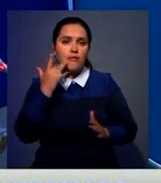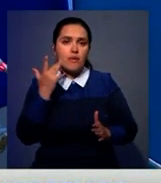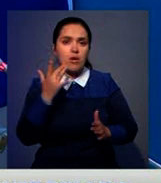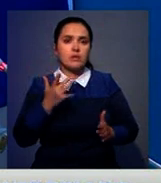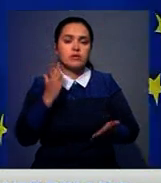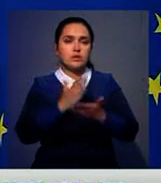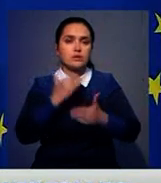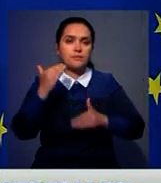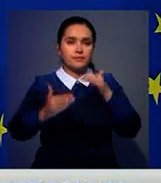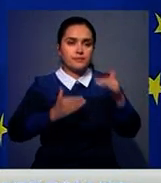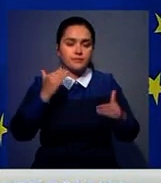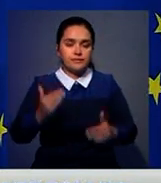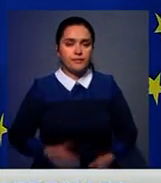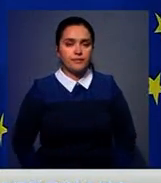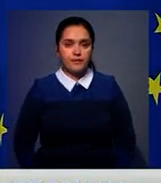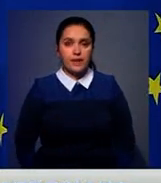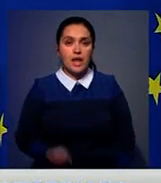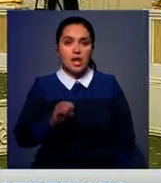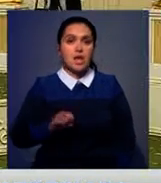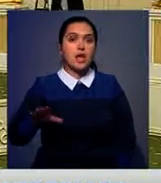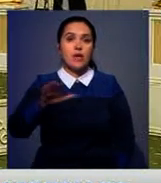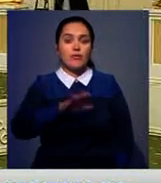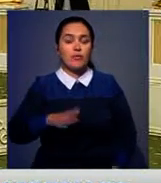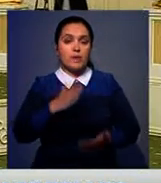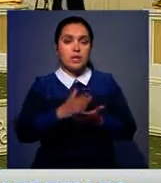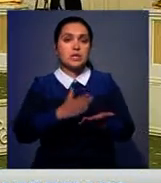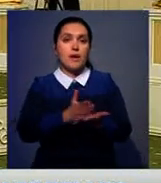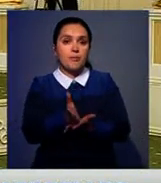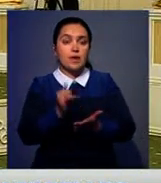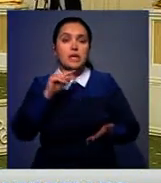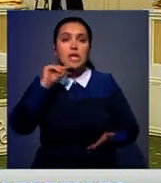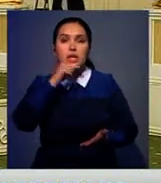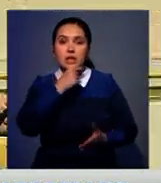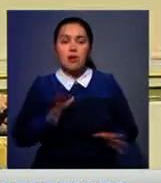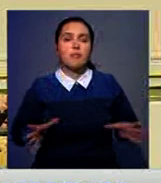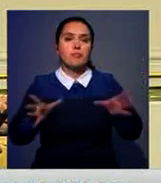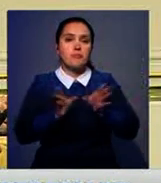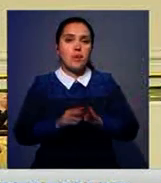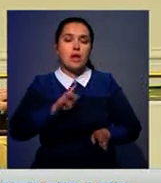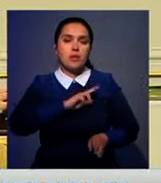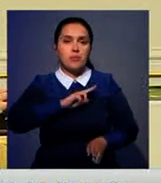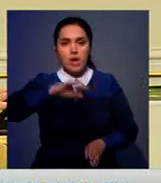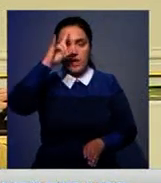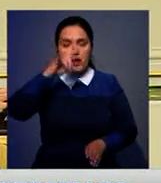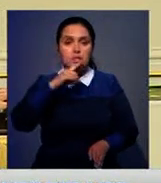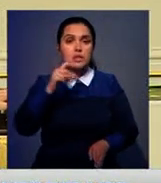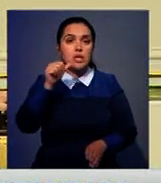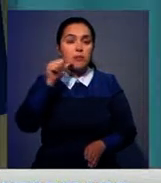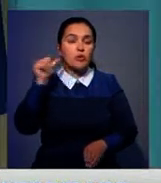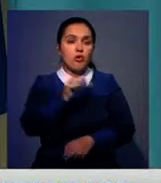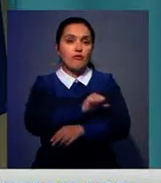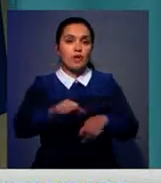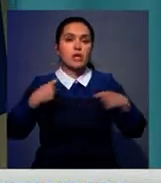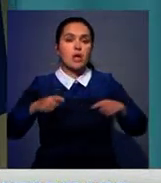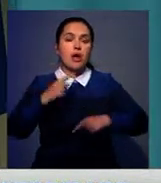стремлений. Европейский союз – один из основных политических и экономических партнеров нашей страны. За прошлый год внешний торговый оборот Казахстана